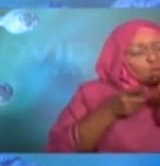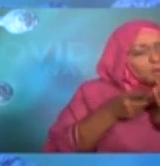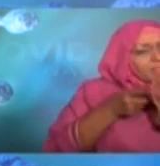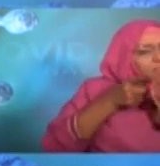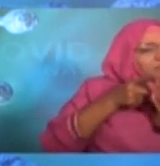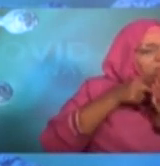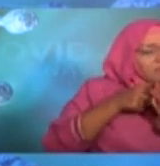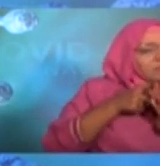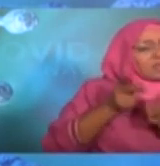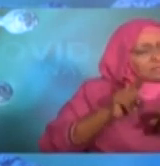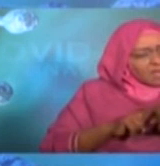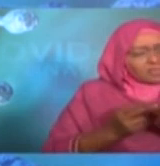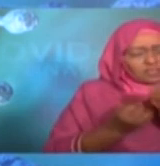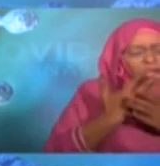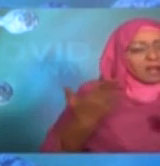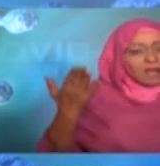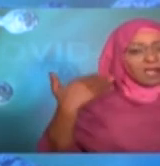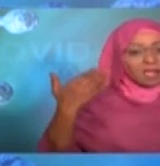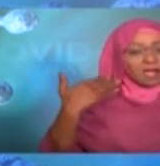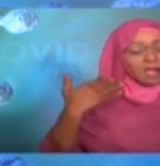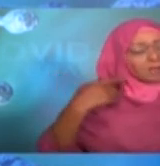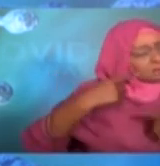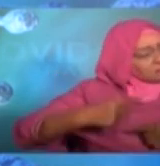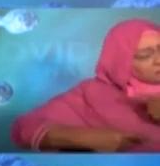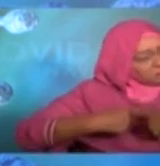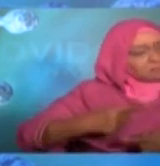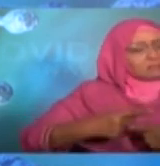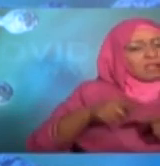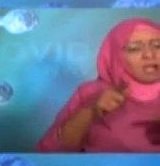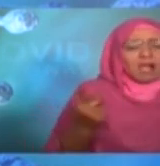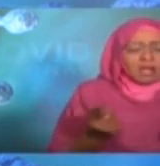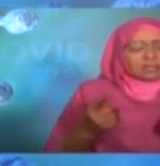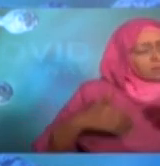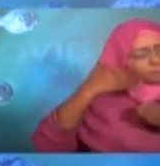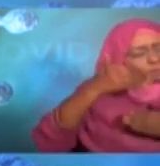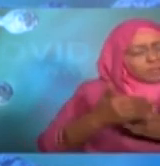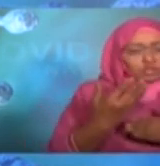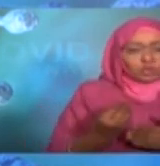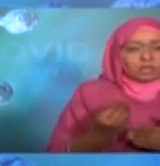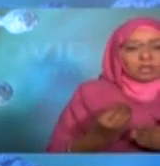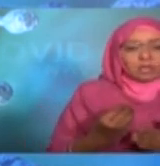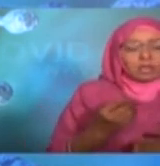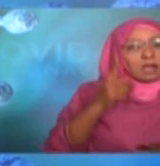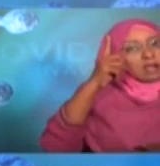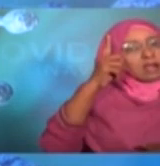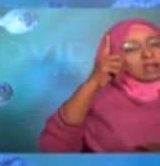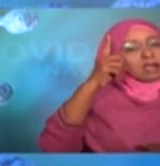إلى طبيعتها إن شاء الله. رفع الله البلاء عنا